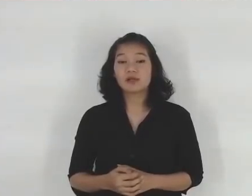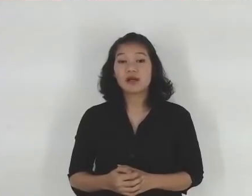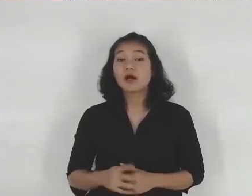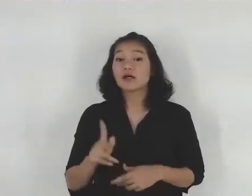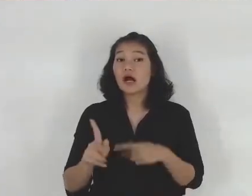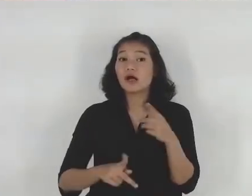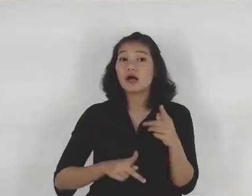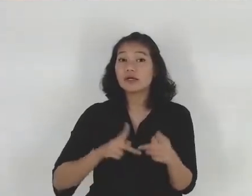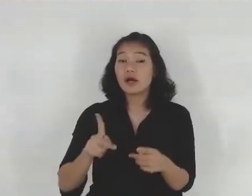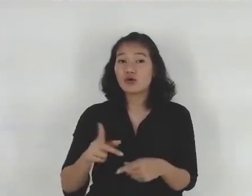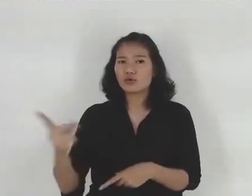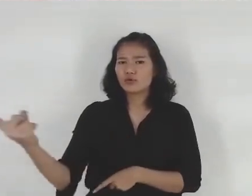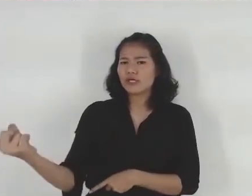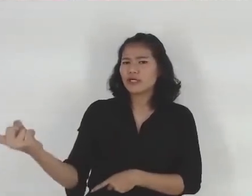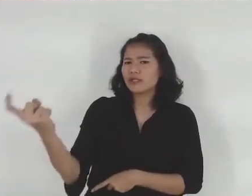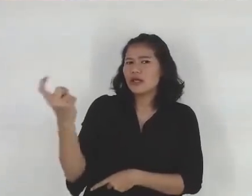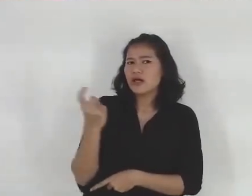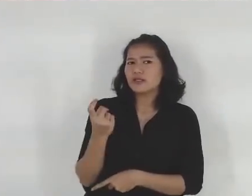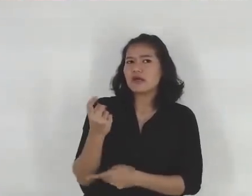Jika